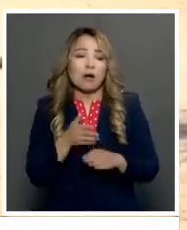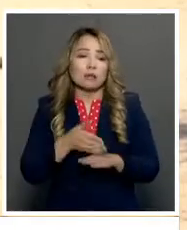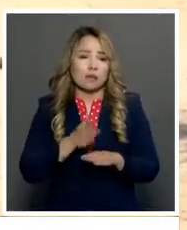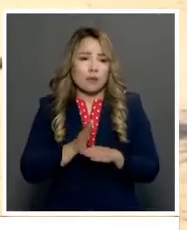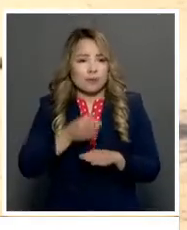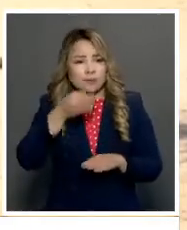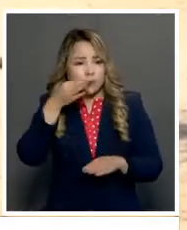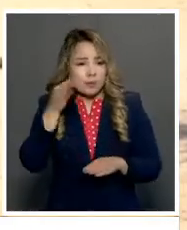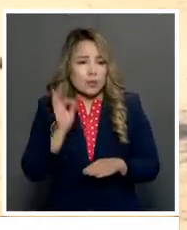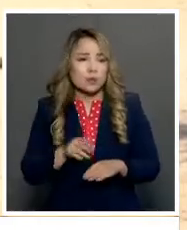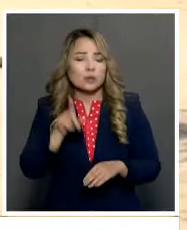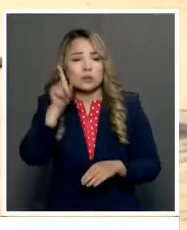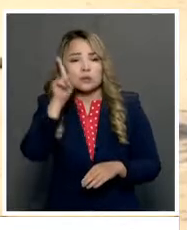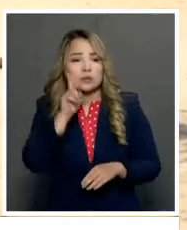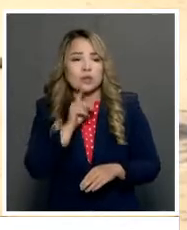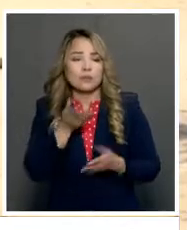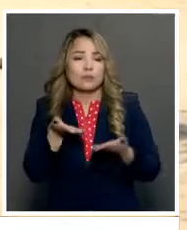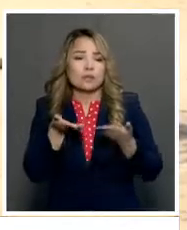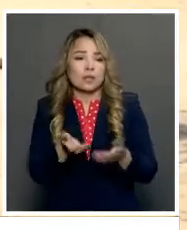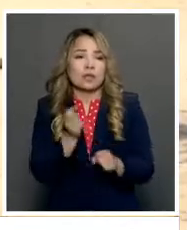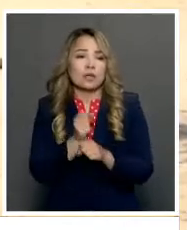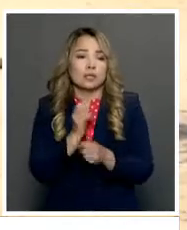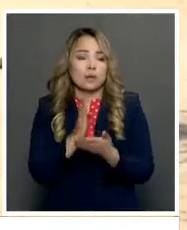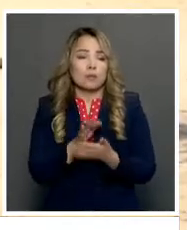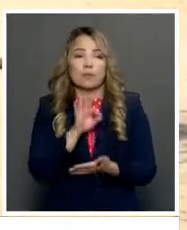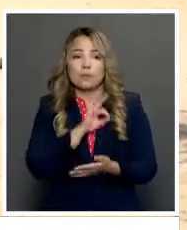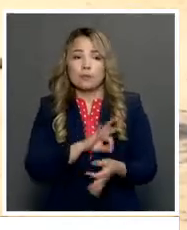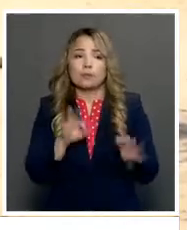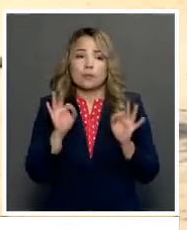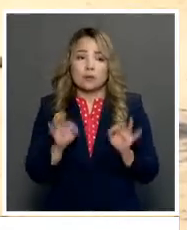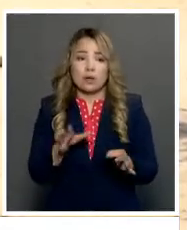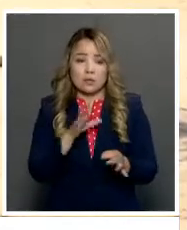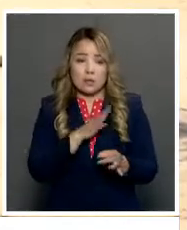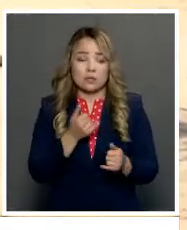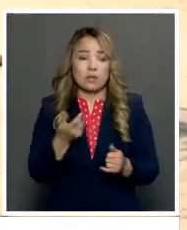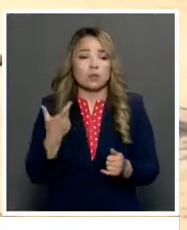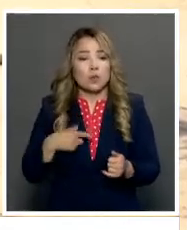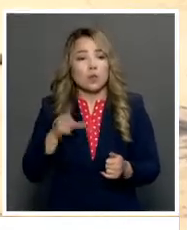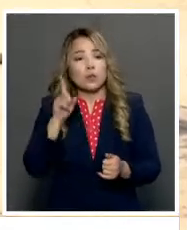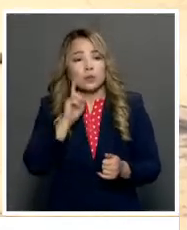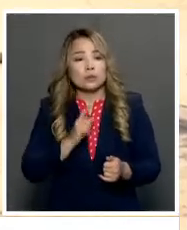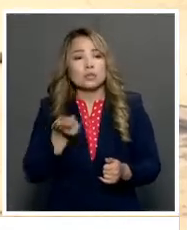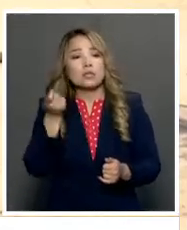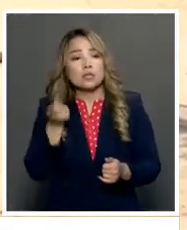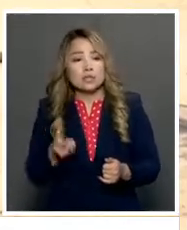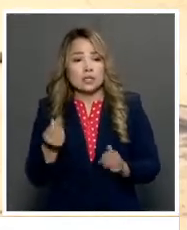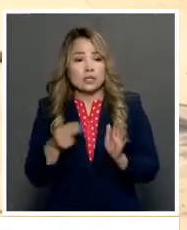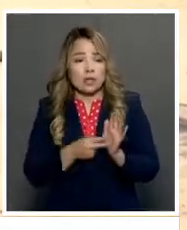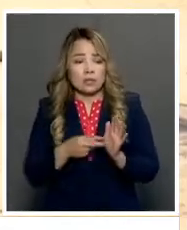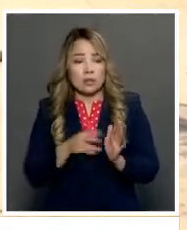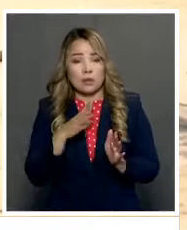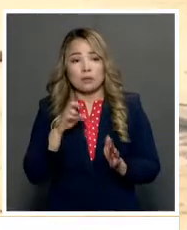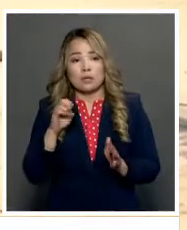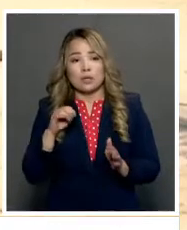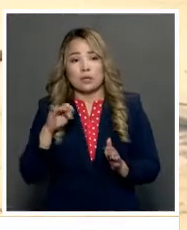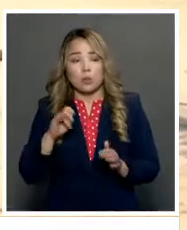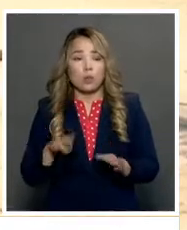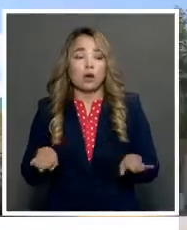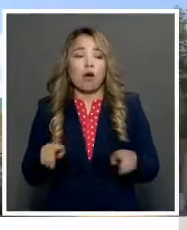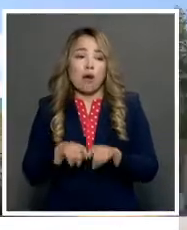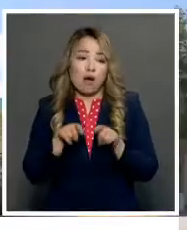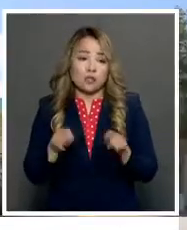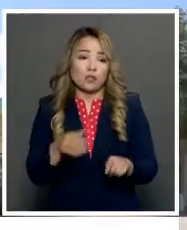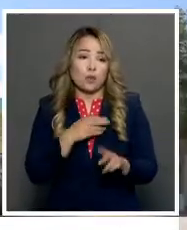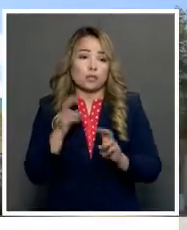өте дәмді, күшті болып пісетін. Жемі тиімдеді. Және қалтамызға арзан. Сол бейнеу терминал ашылса екен